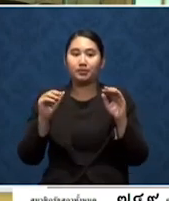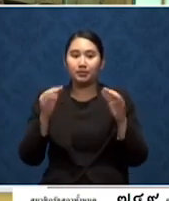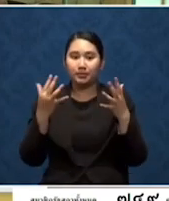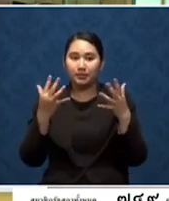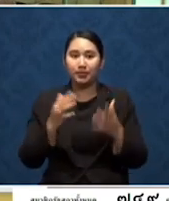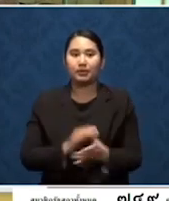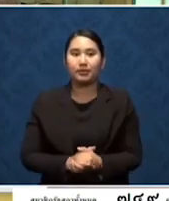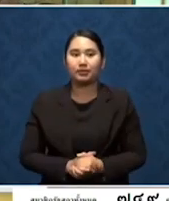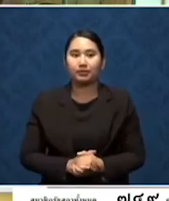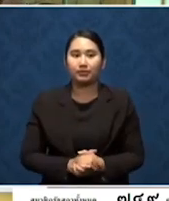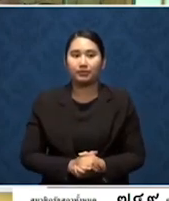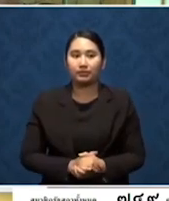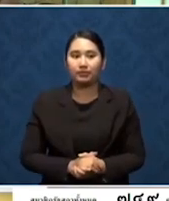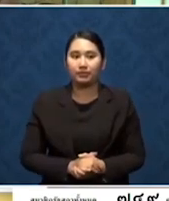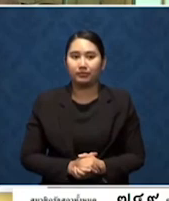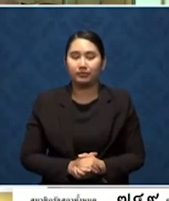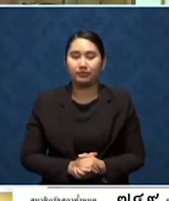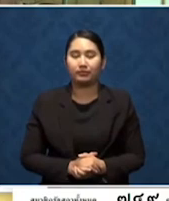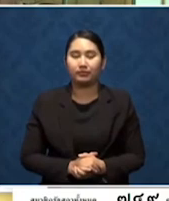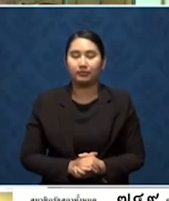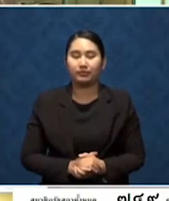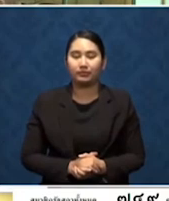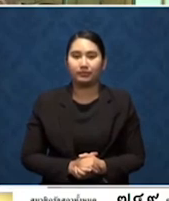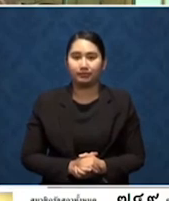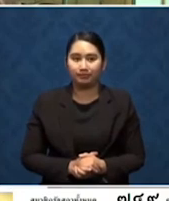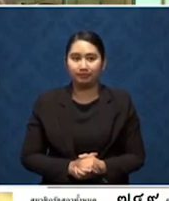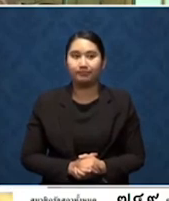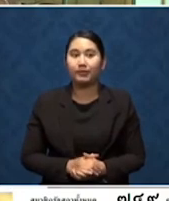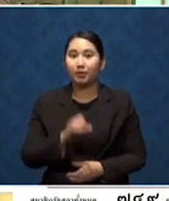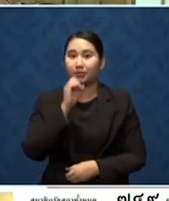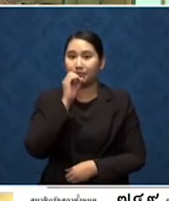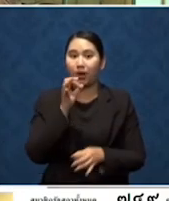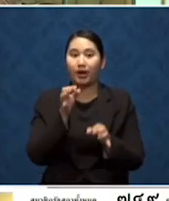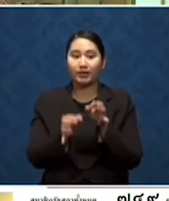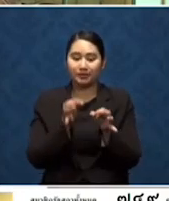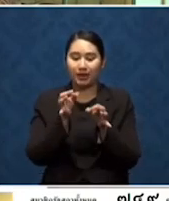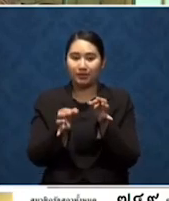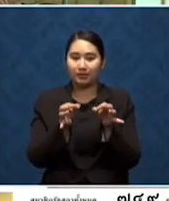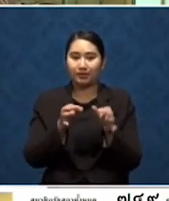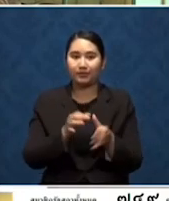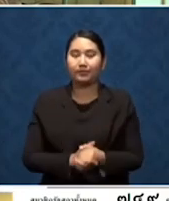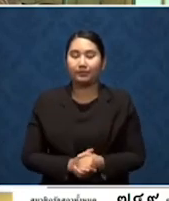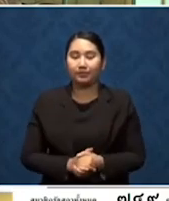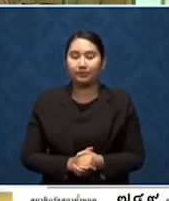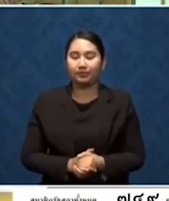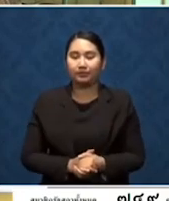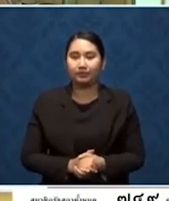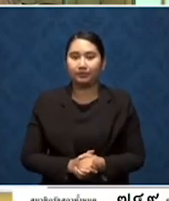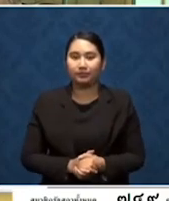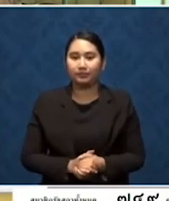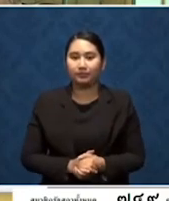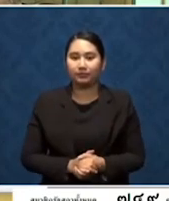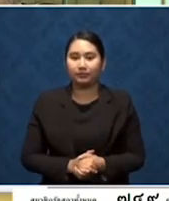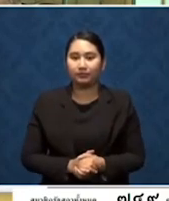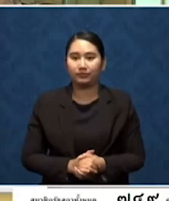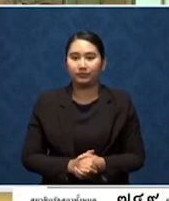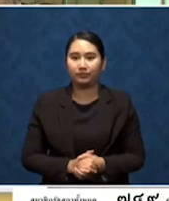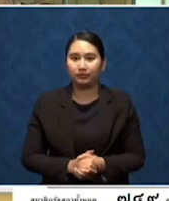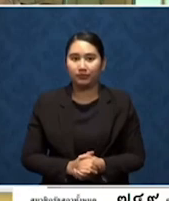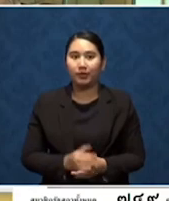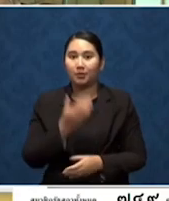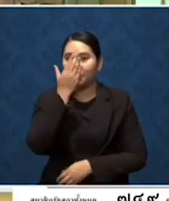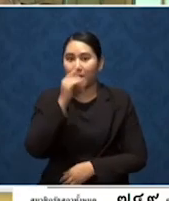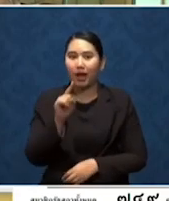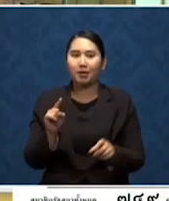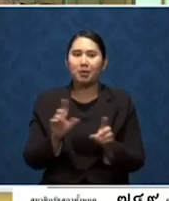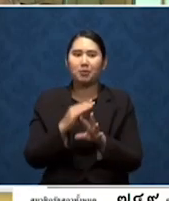พรรคนั้นๆมาก็ต้องกราบเรียนครับมิฉะนั้นแล้วเนี่ยนะครับเราก็จะถูกต่อ